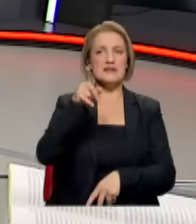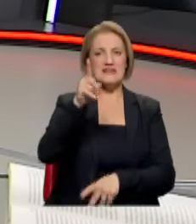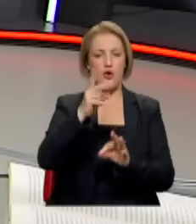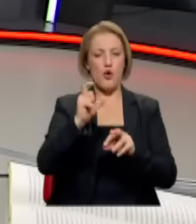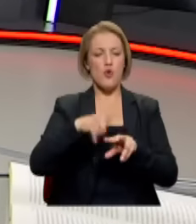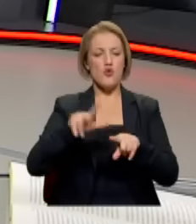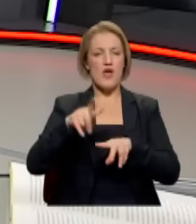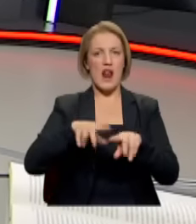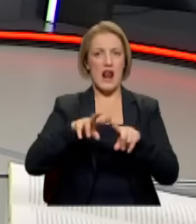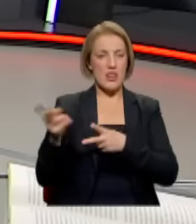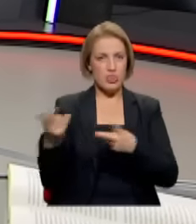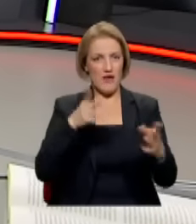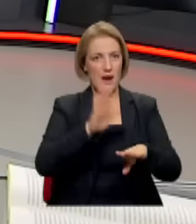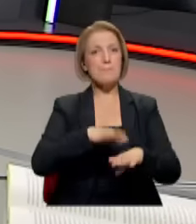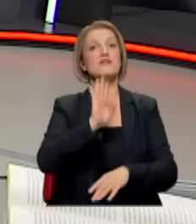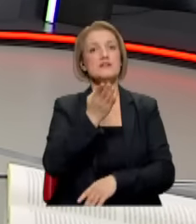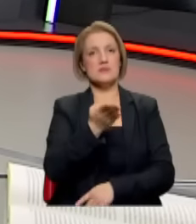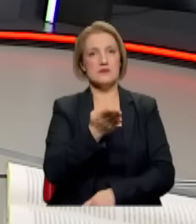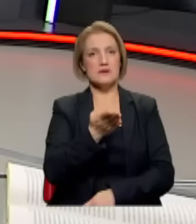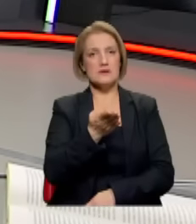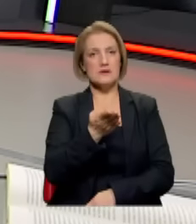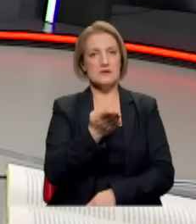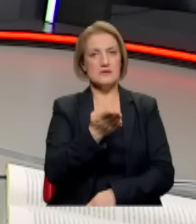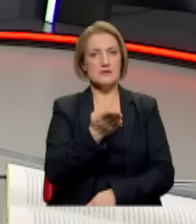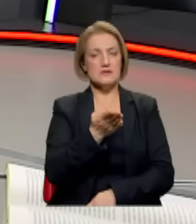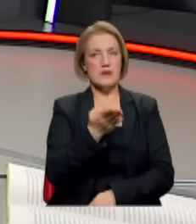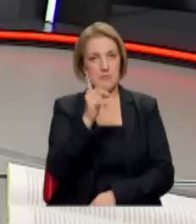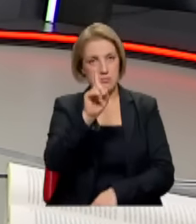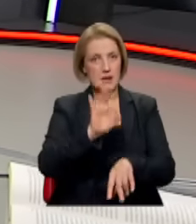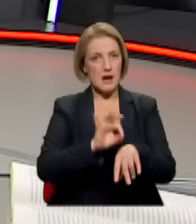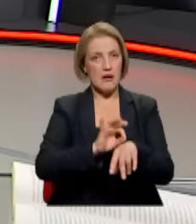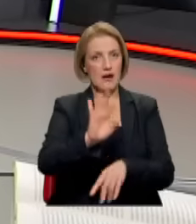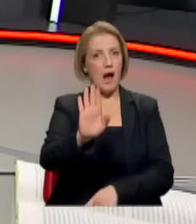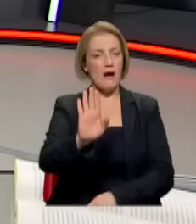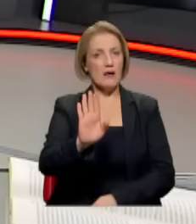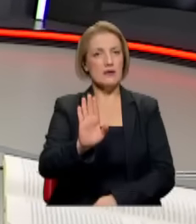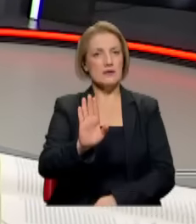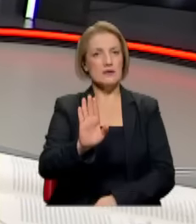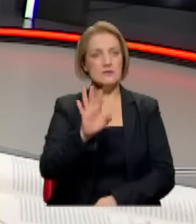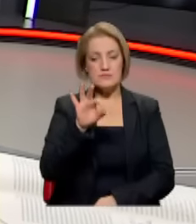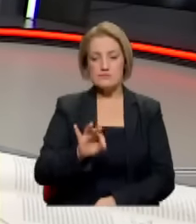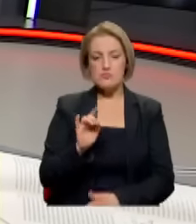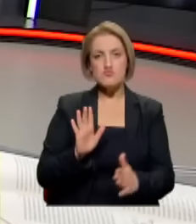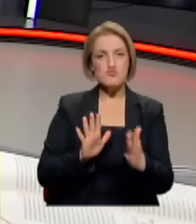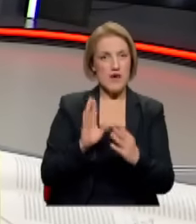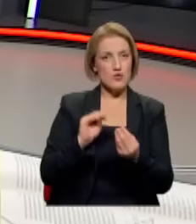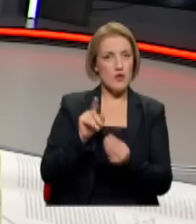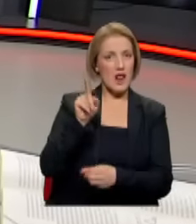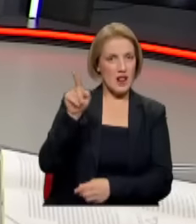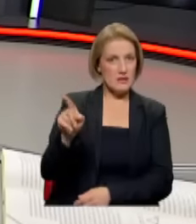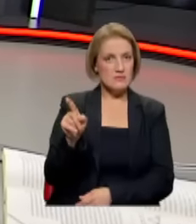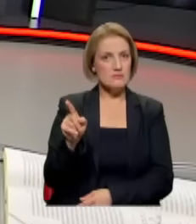Öcalan'ı meclise konuşmaya davet ettiniz ya bir dakika ya şimdi muhalefeti